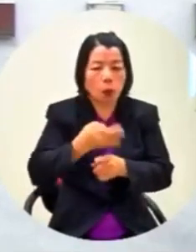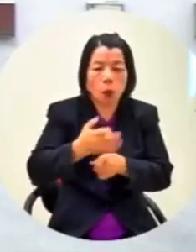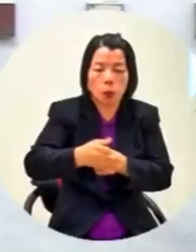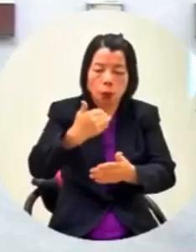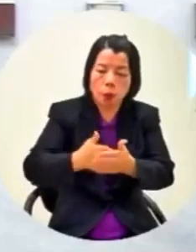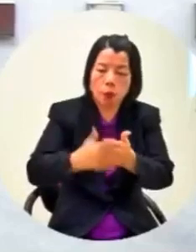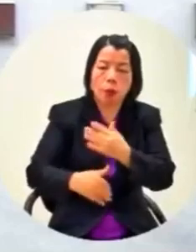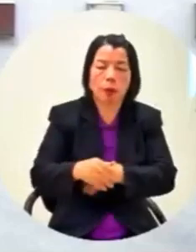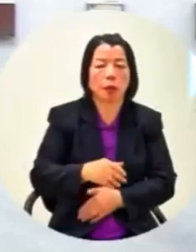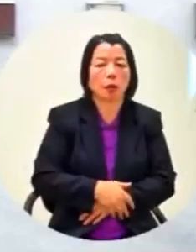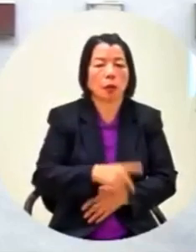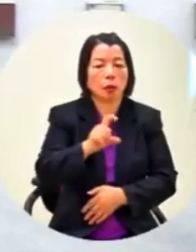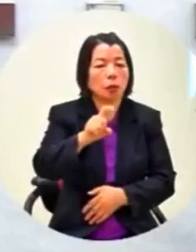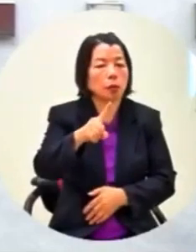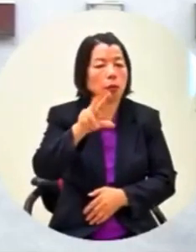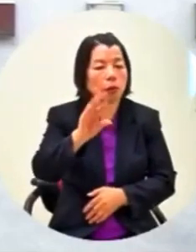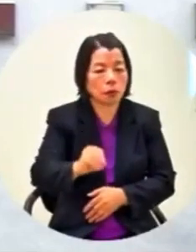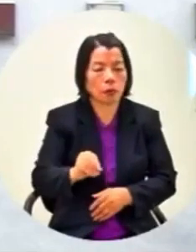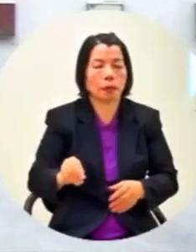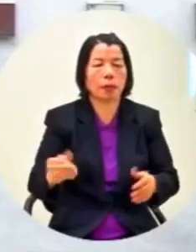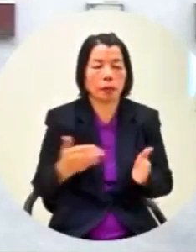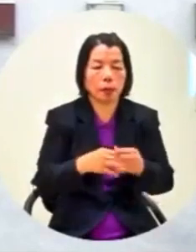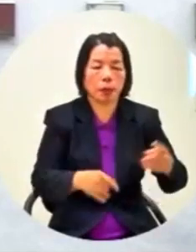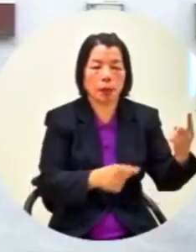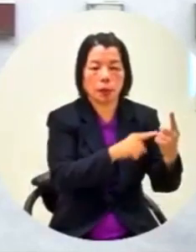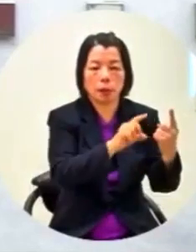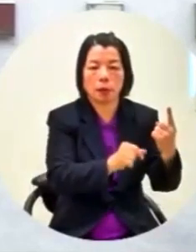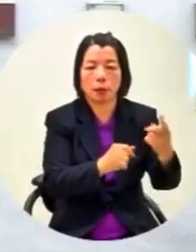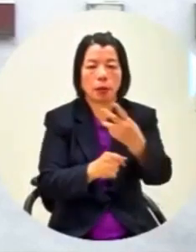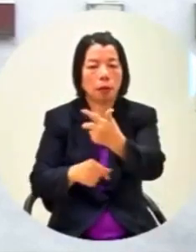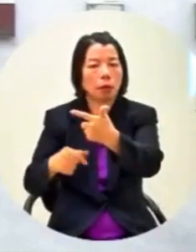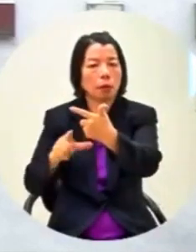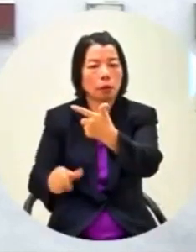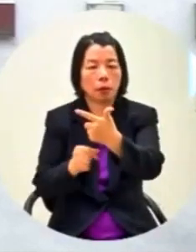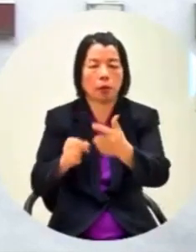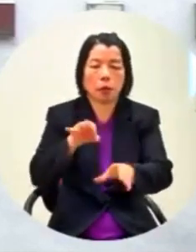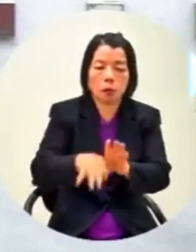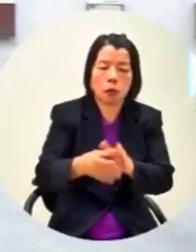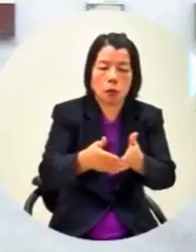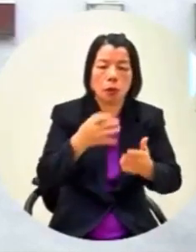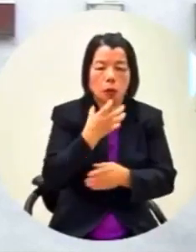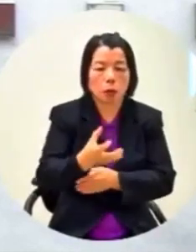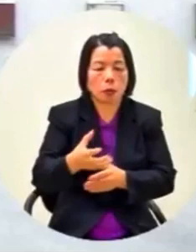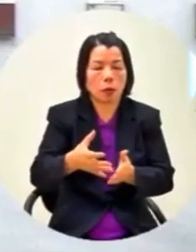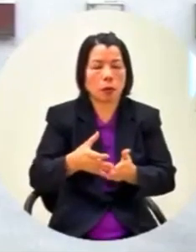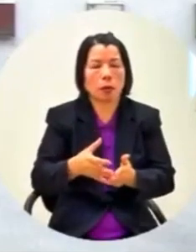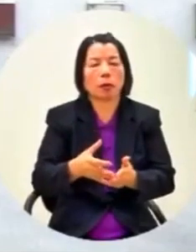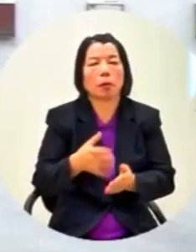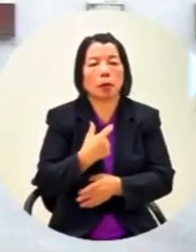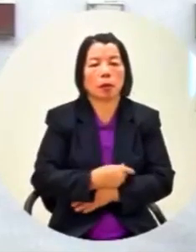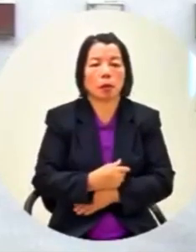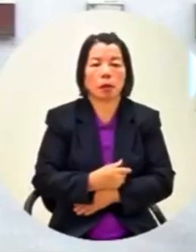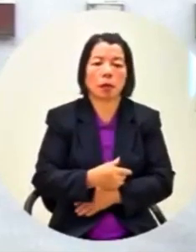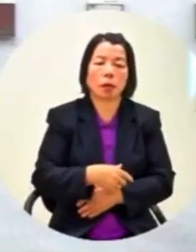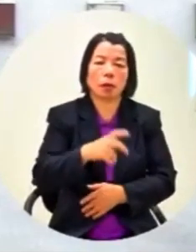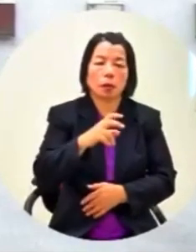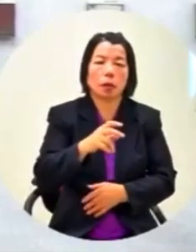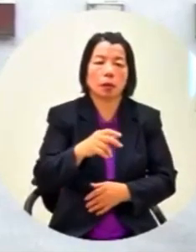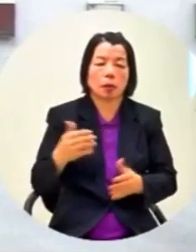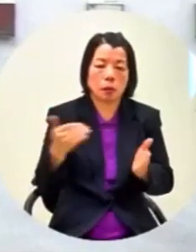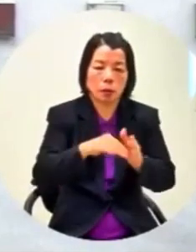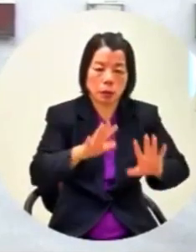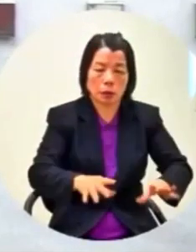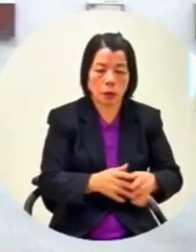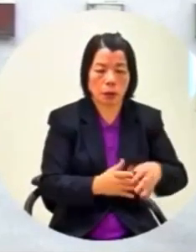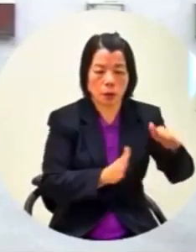计109年4至6月税损会高达1000万。受疫情影响的游览车及小客车